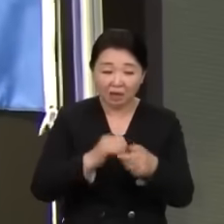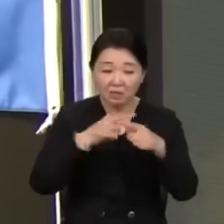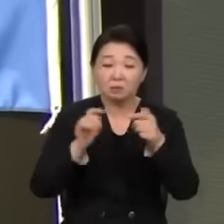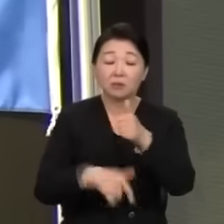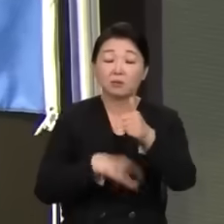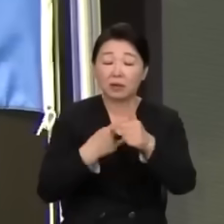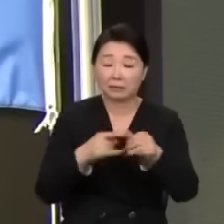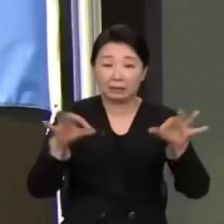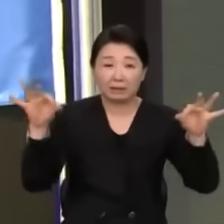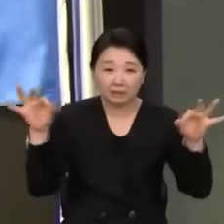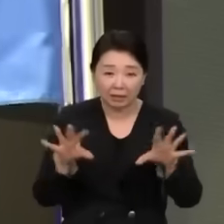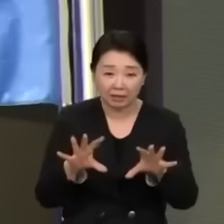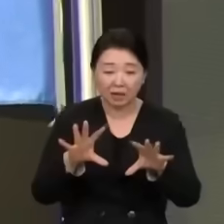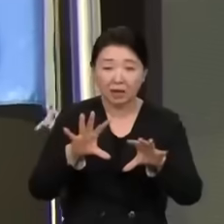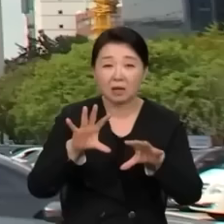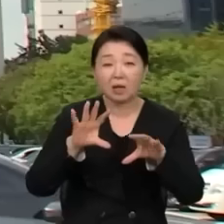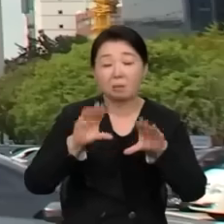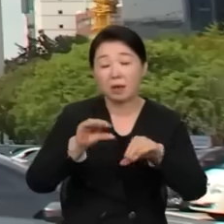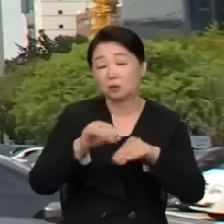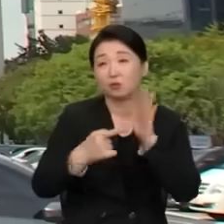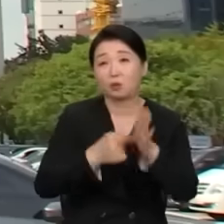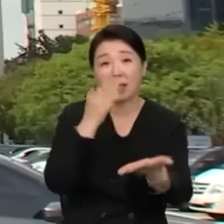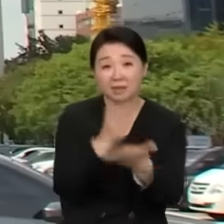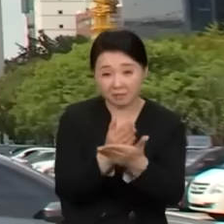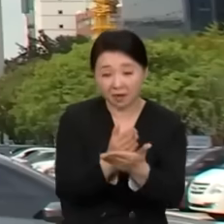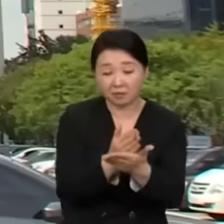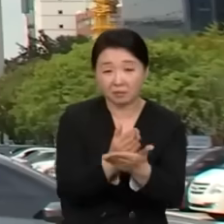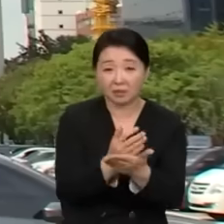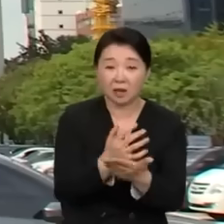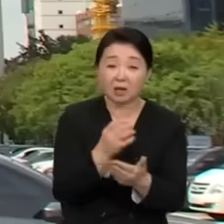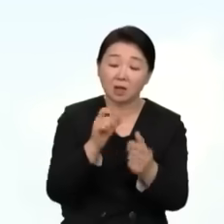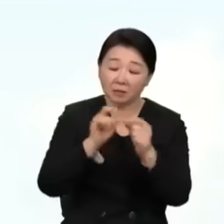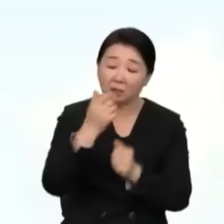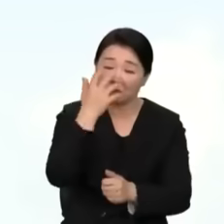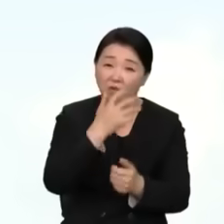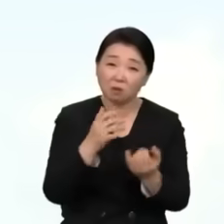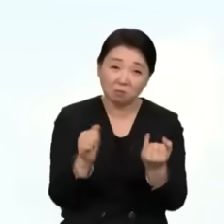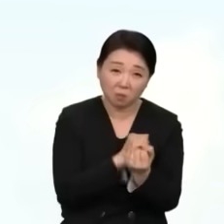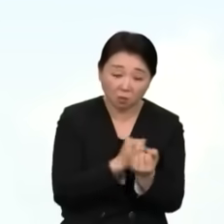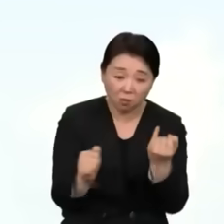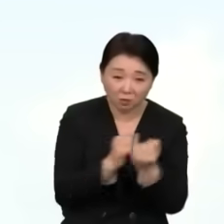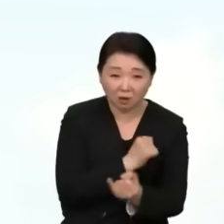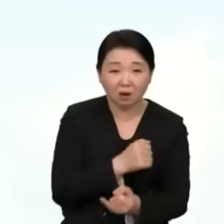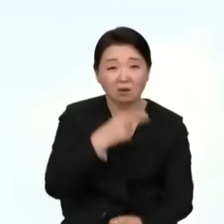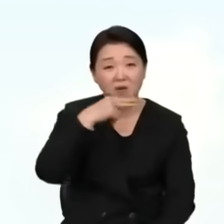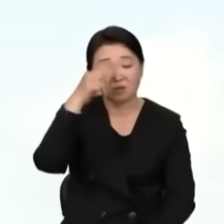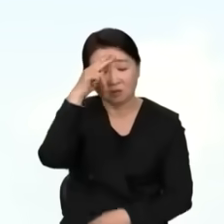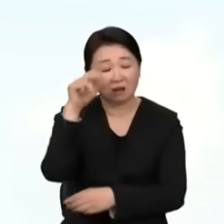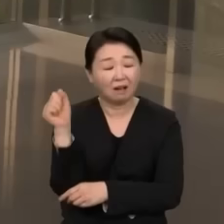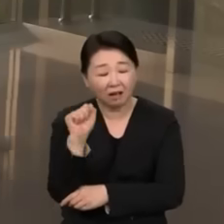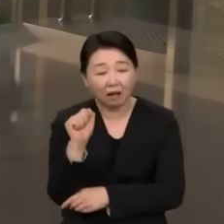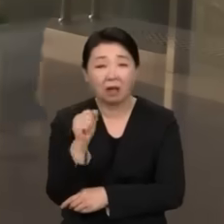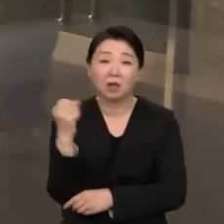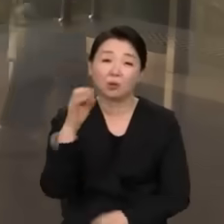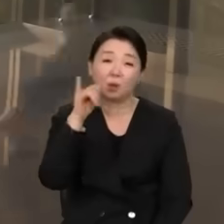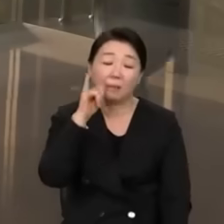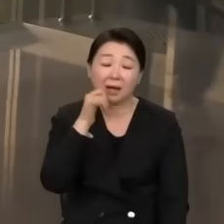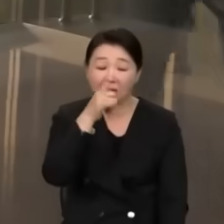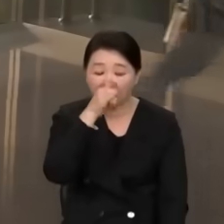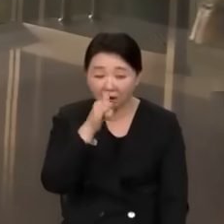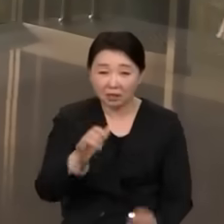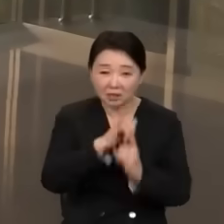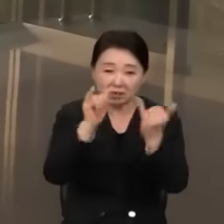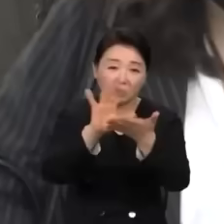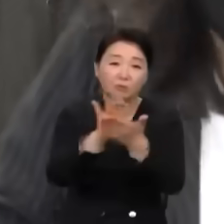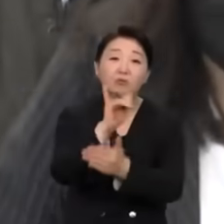방송 출연 정지를 결정했습니다 주로 성폭력 음주운전 마약 범죄 등 사회적 무리를 일으킨 연예인에 대한 출연 기준을